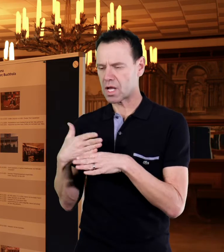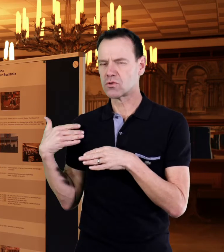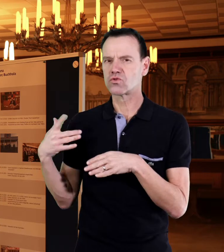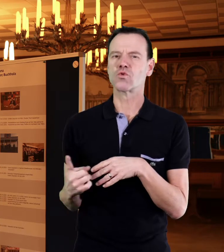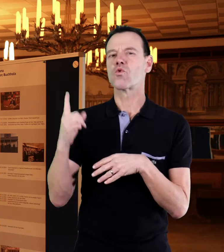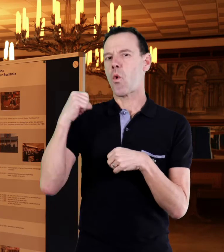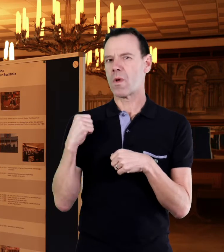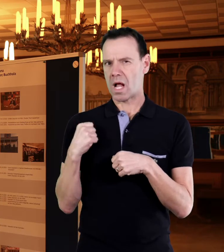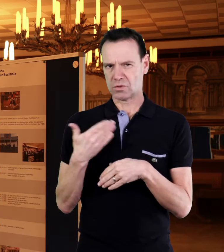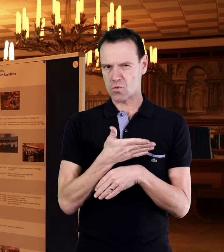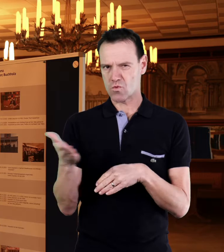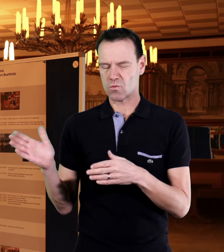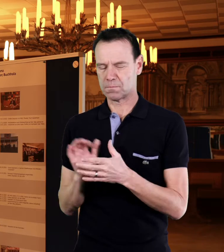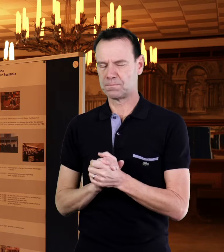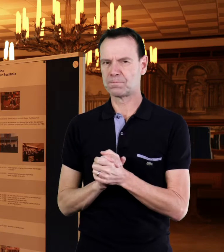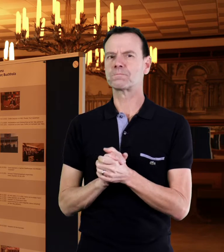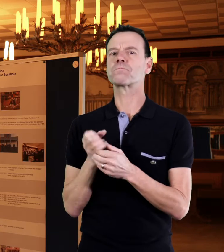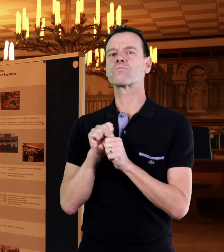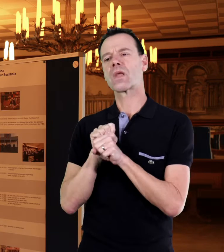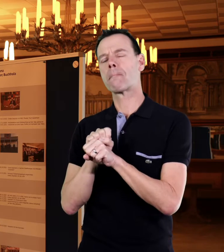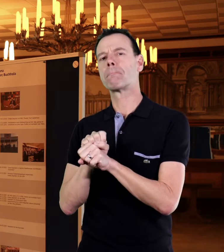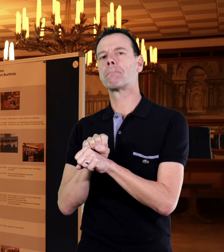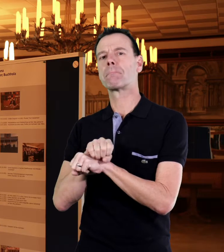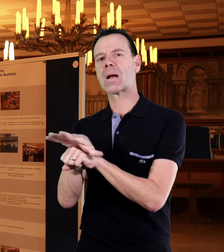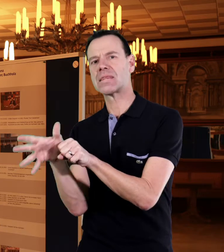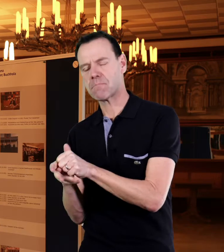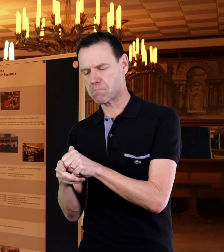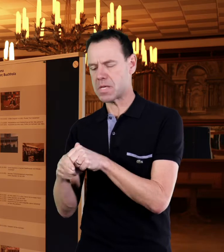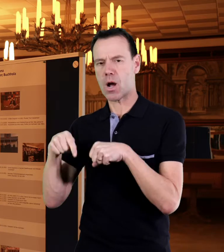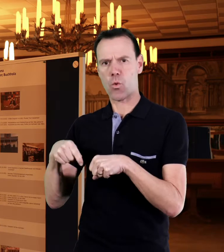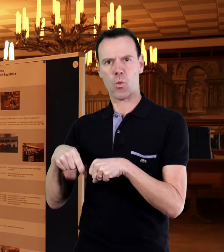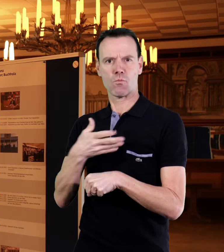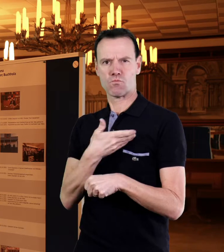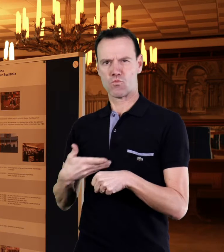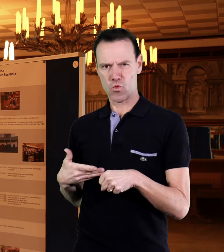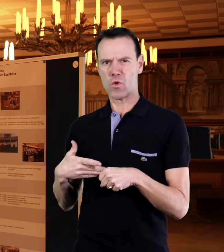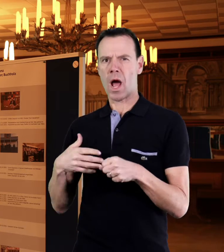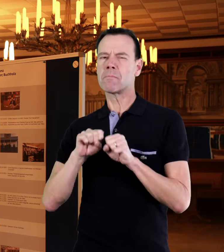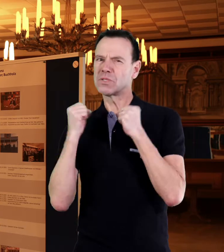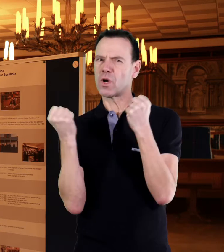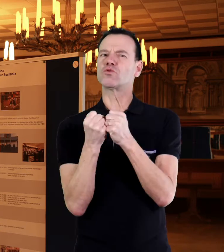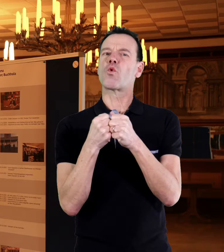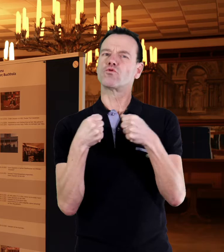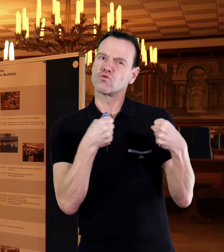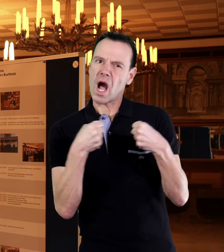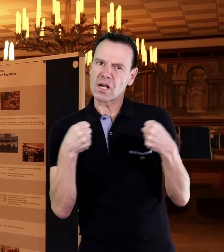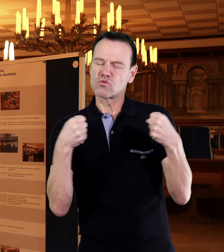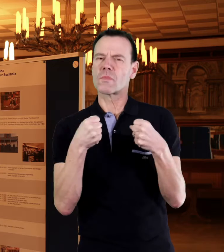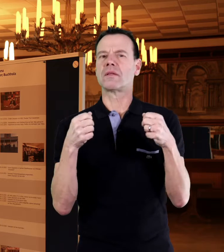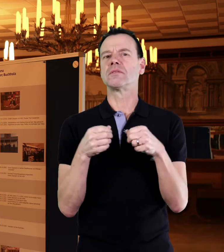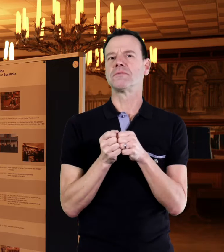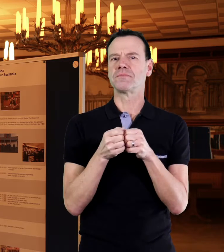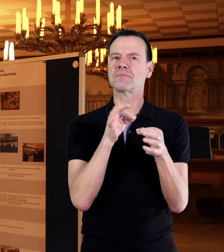Zeiten. Die Pandemie führt auch in unserer Stadt zu einer angespannten Situation mit ständig sich